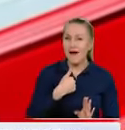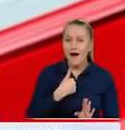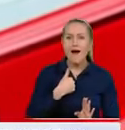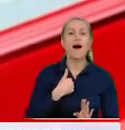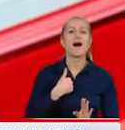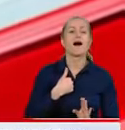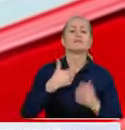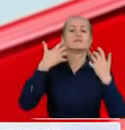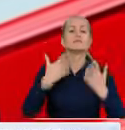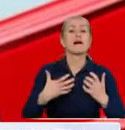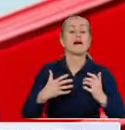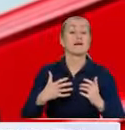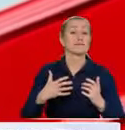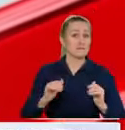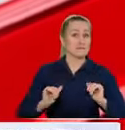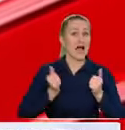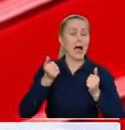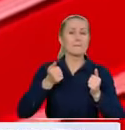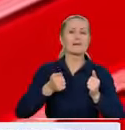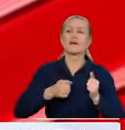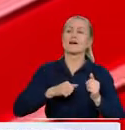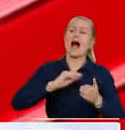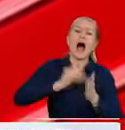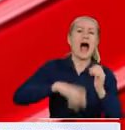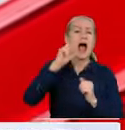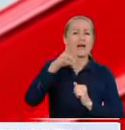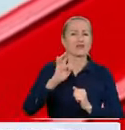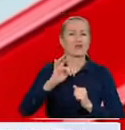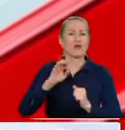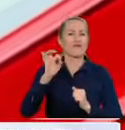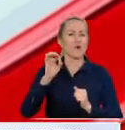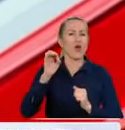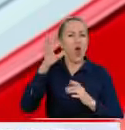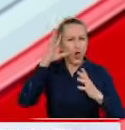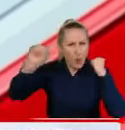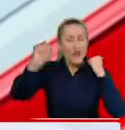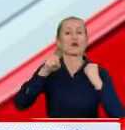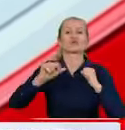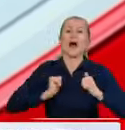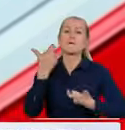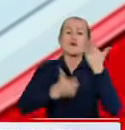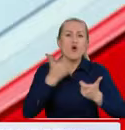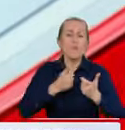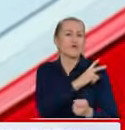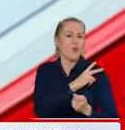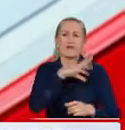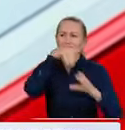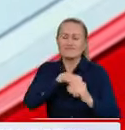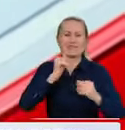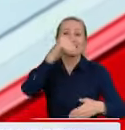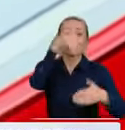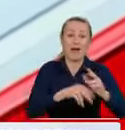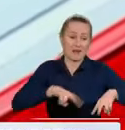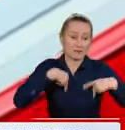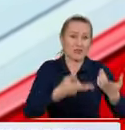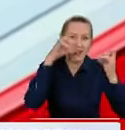żeby za pomocą aktów notarialnych czy jakichś innych sposobów dawali sobie radę ze spadkiem. Przecież to jest proste i